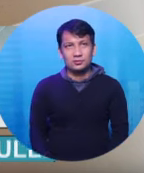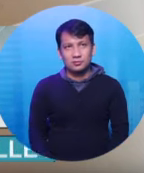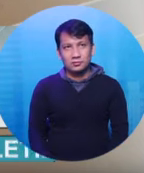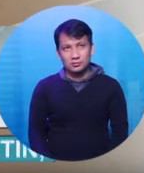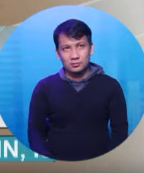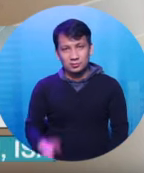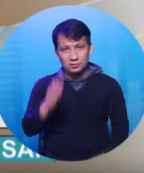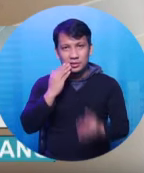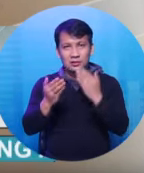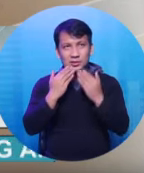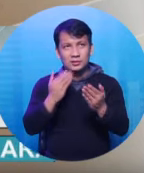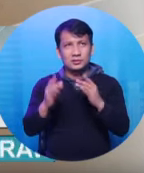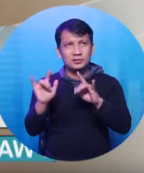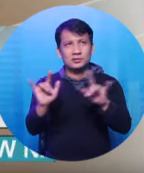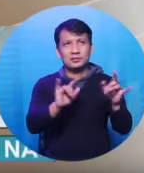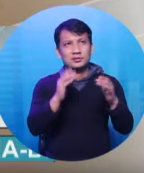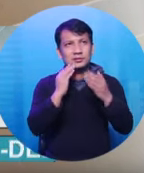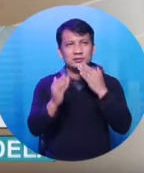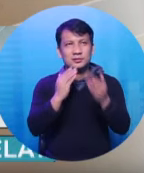Salamat, sir.